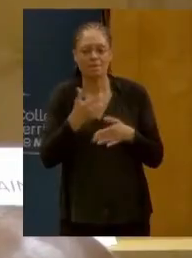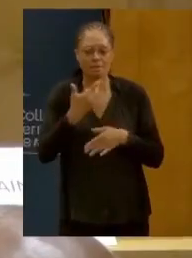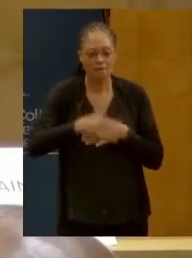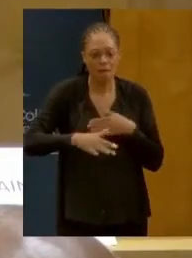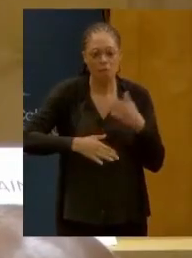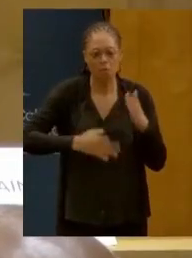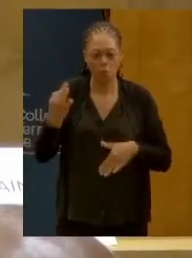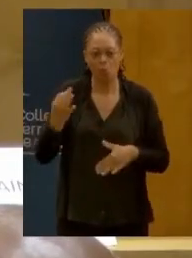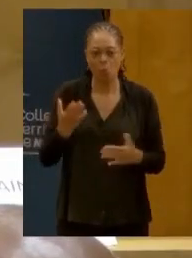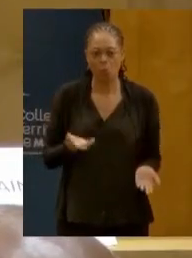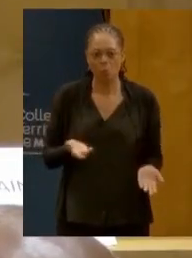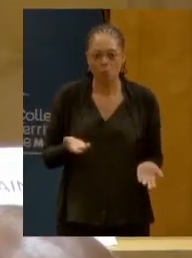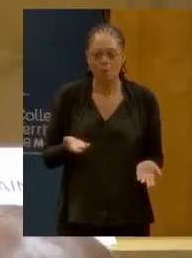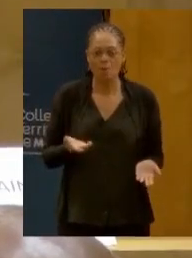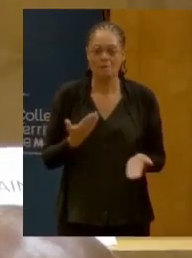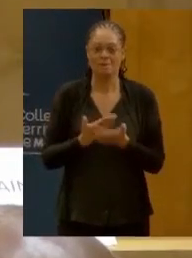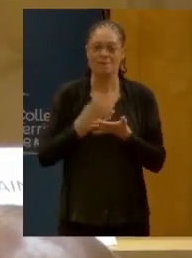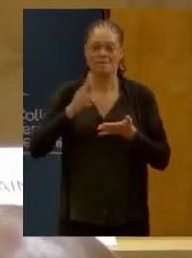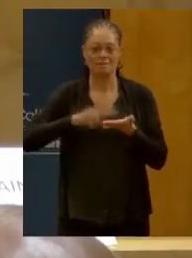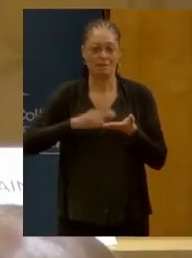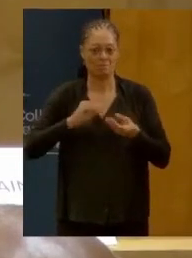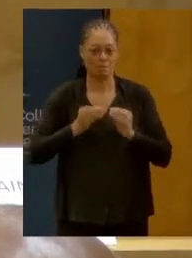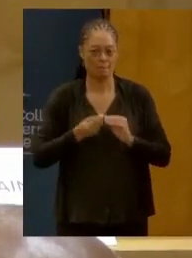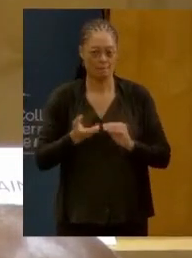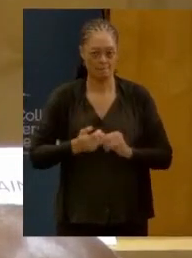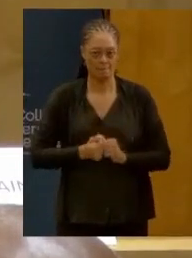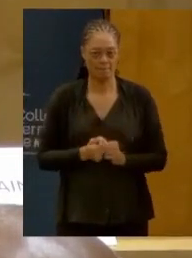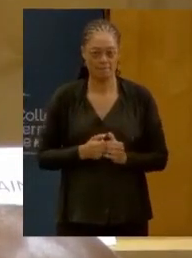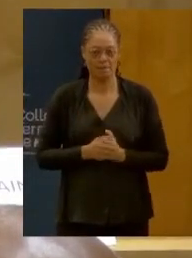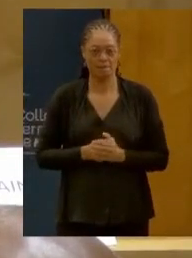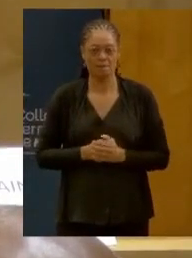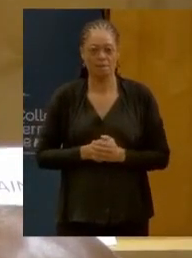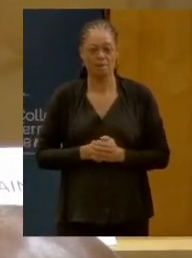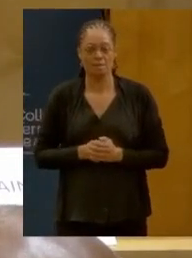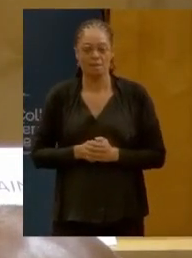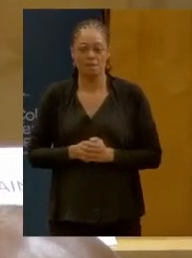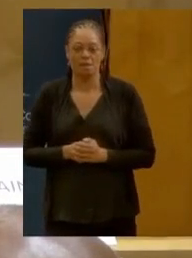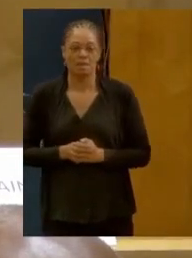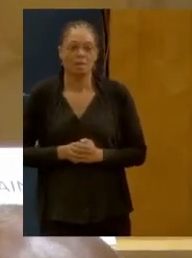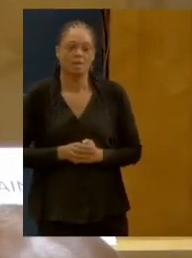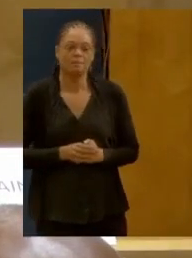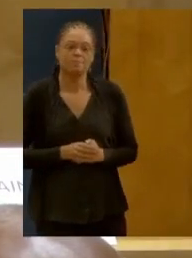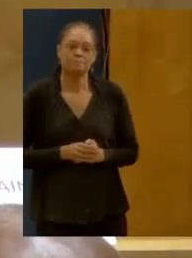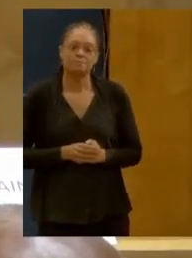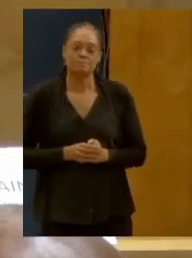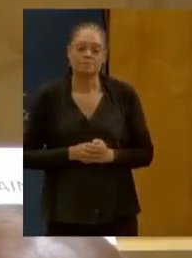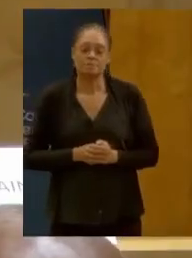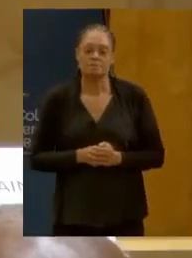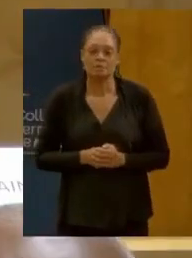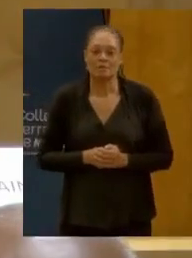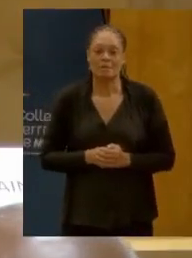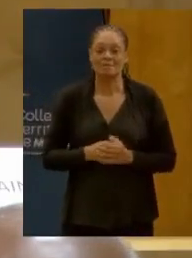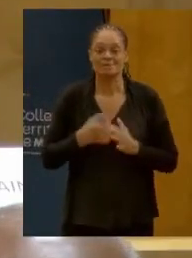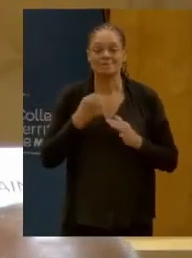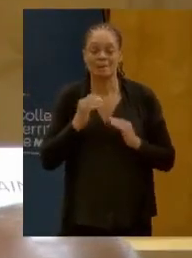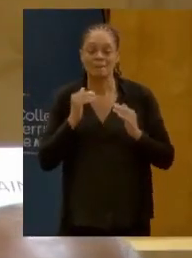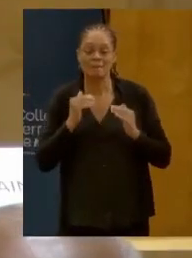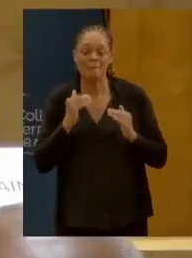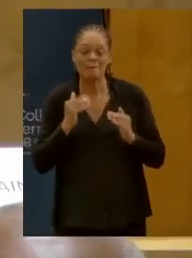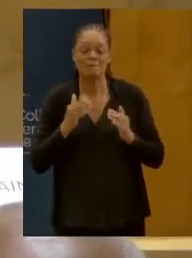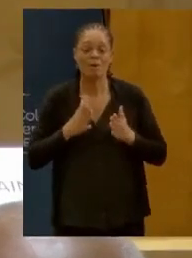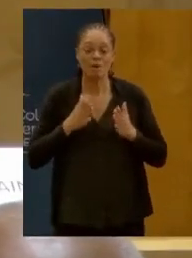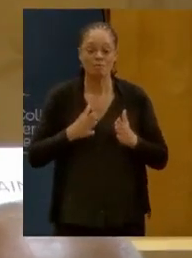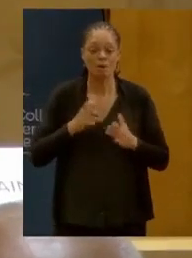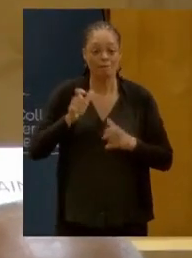Donc, voilà le vrai problème, puisqu'on est dans un marché libre. Malgré, soi-disant, des engagements que certains